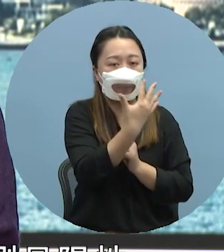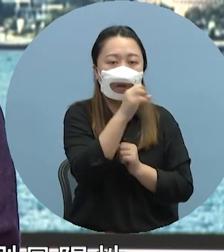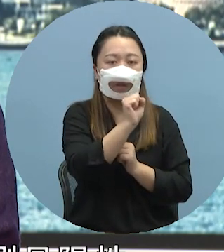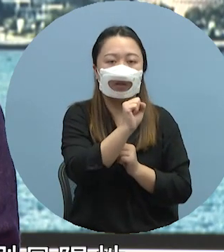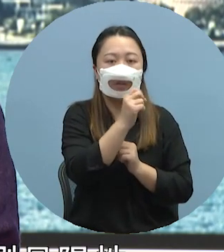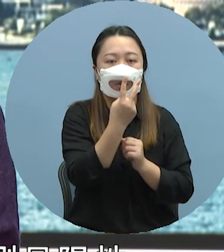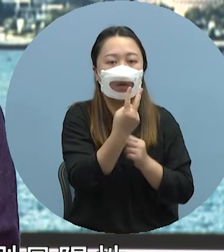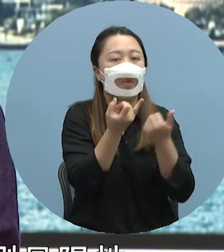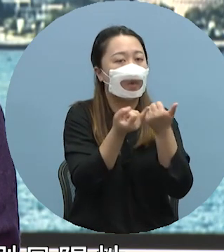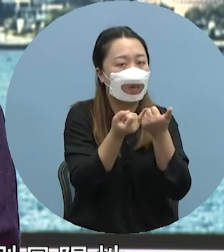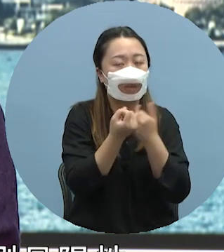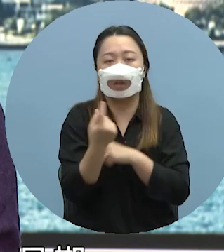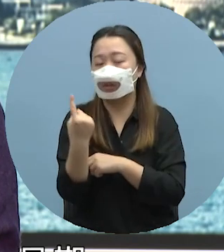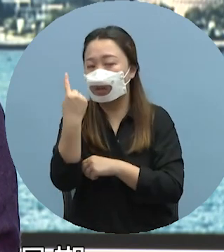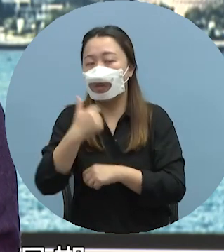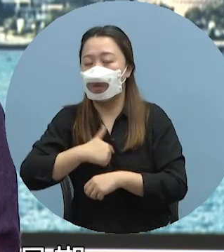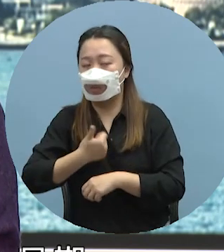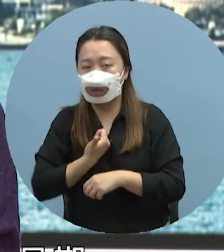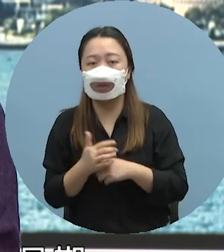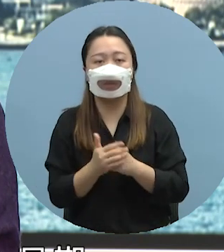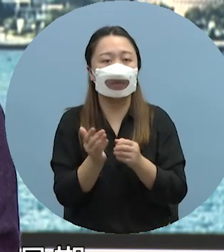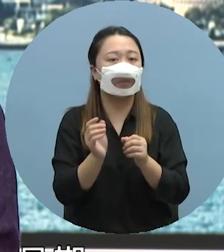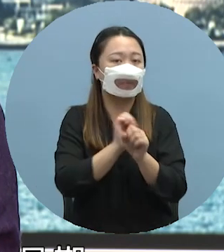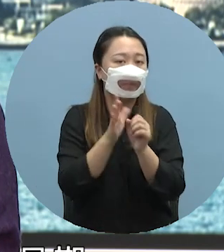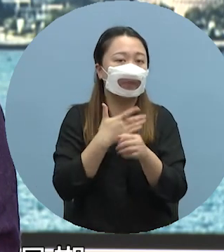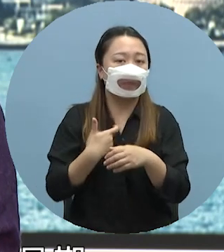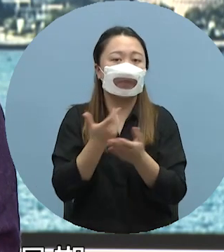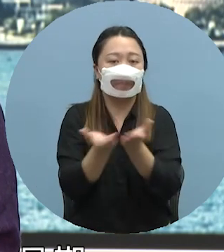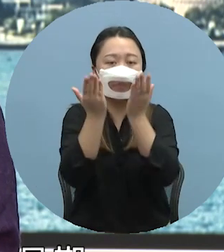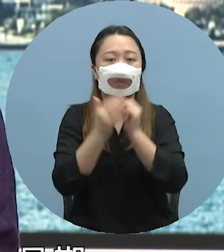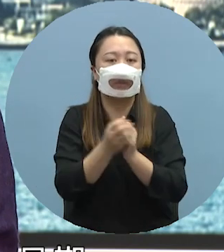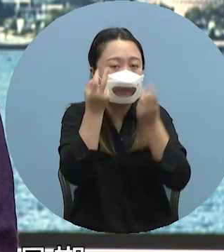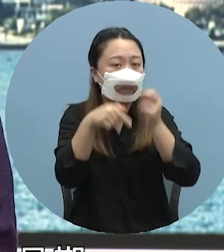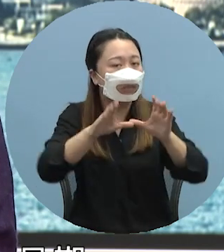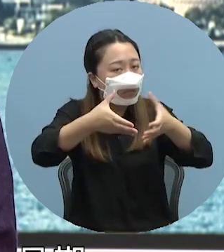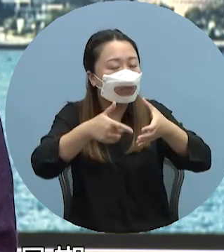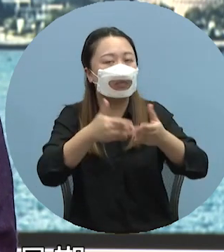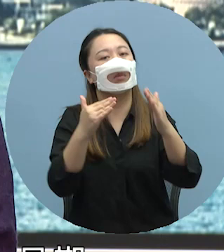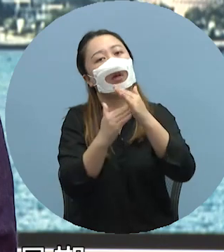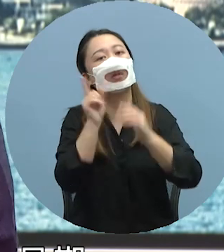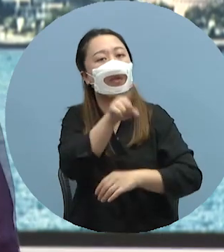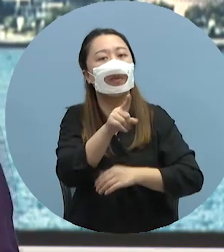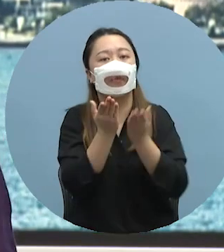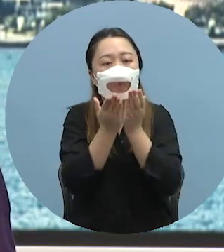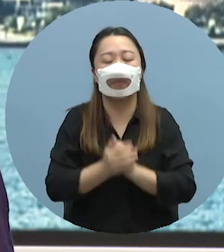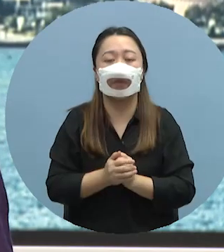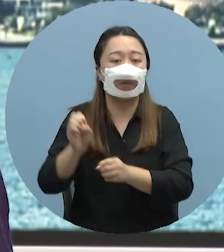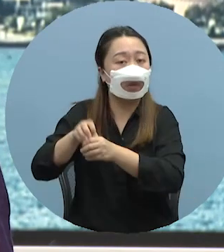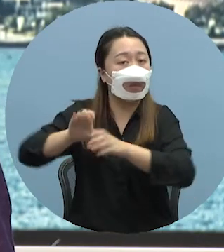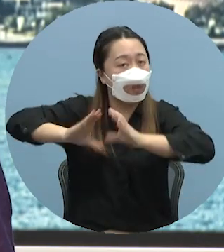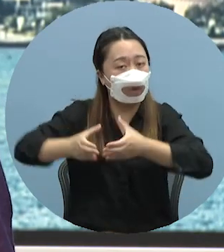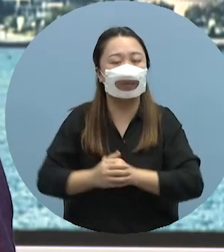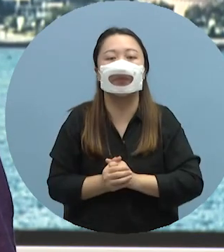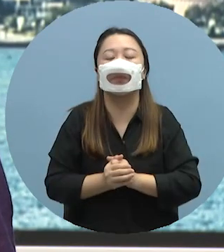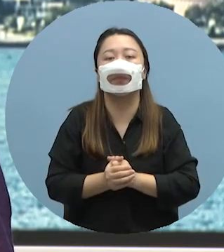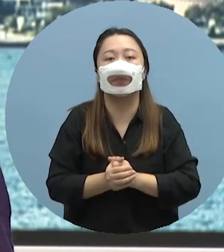就係5S 班嘅。咁我哋都建議咗呢間呢一班咧，都係停一個禮拜嘅。酒吧群組咧